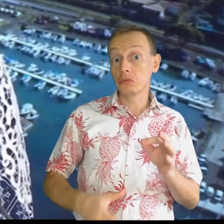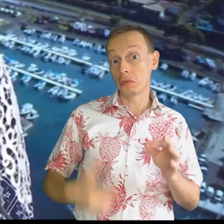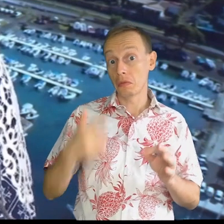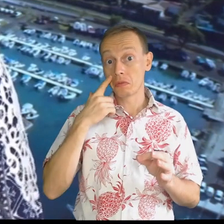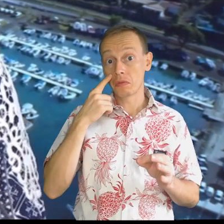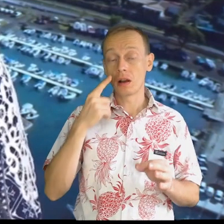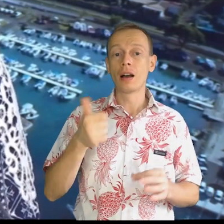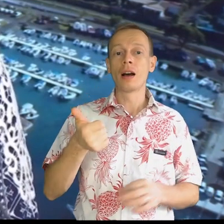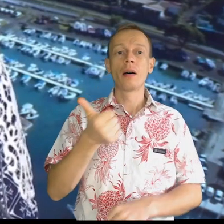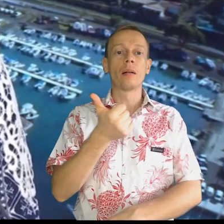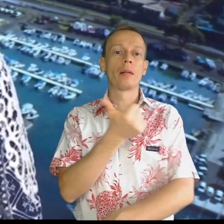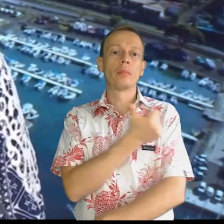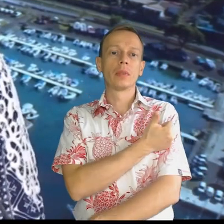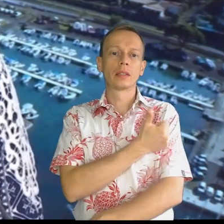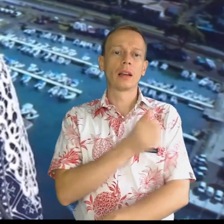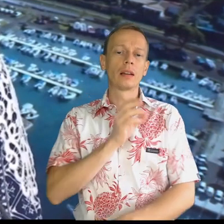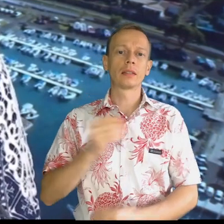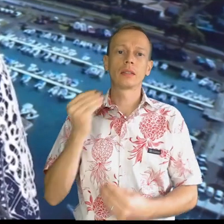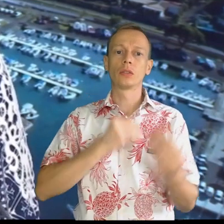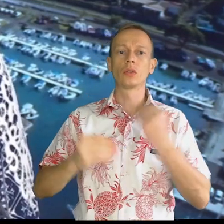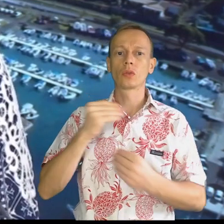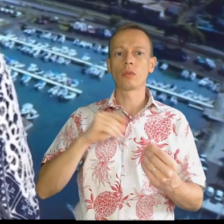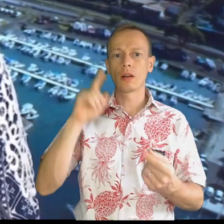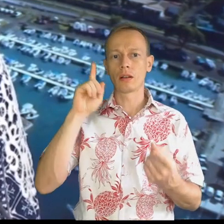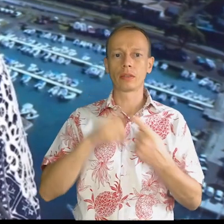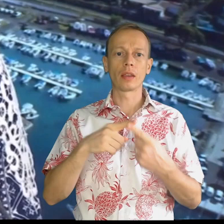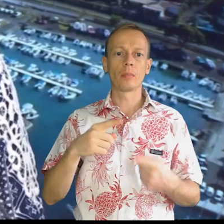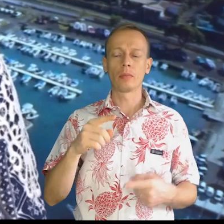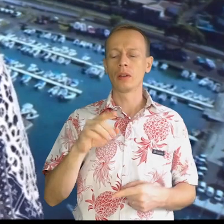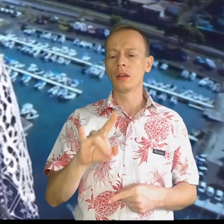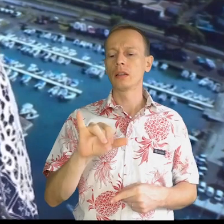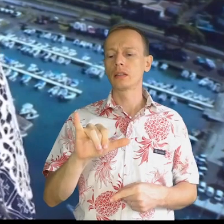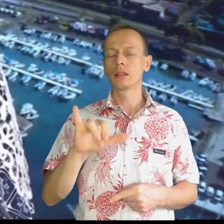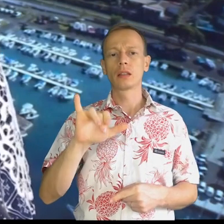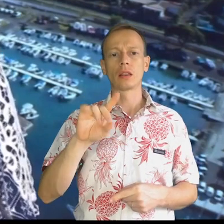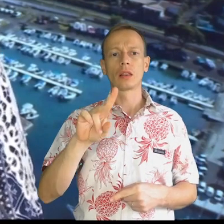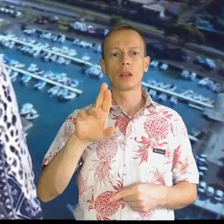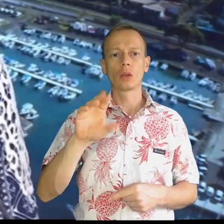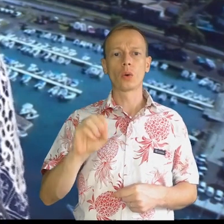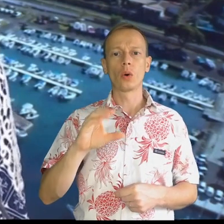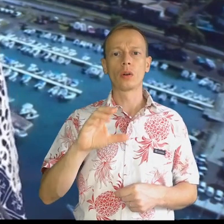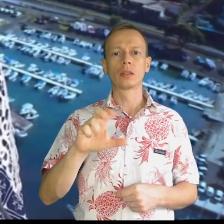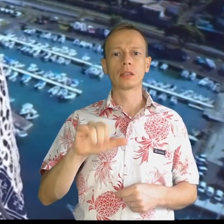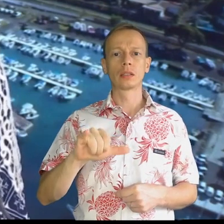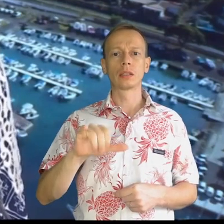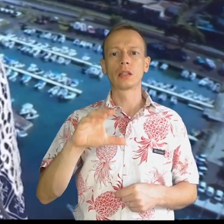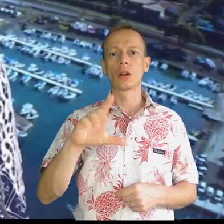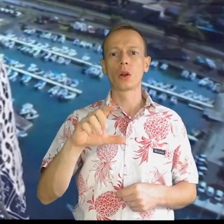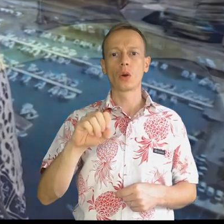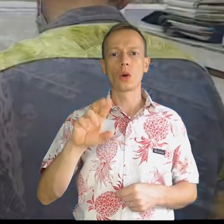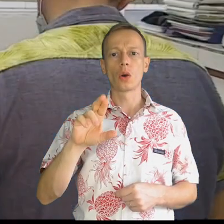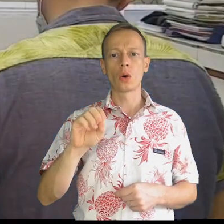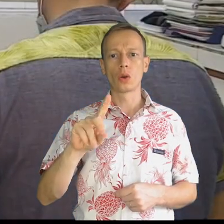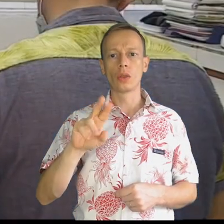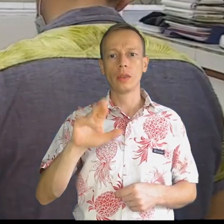décidé au mois d'août dernier de tester sur lui-même l'hydroxychloroquine pour se soigner de la Covid-19. Un essai très